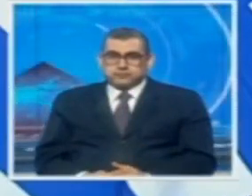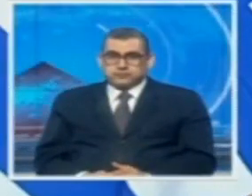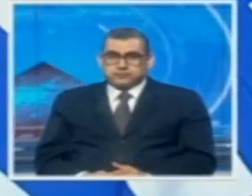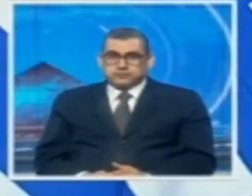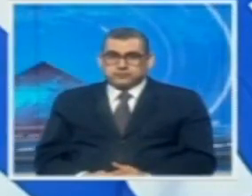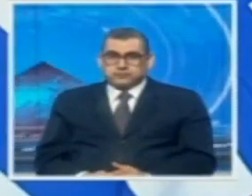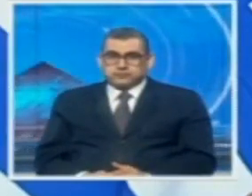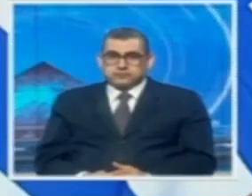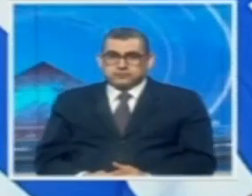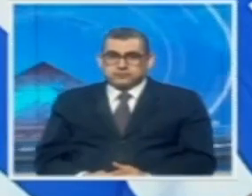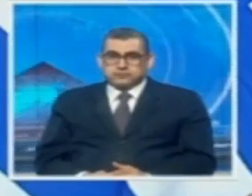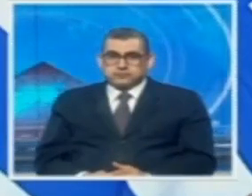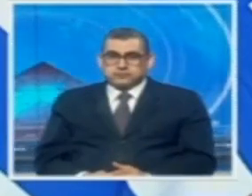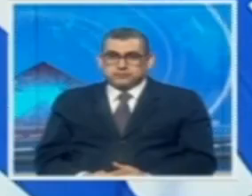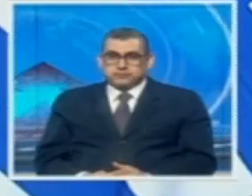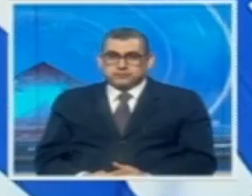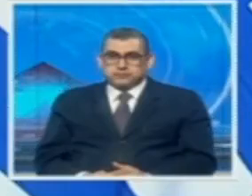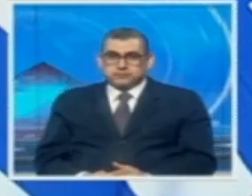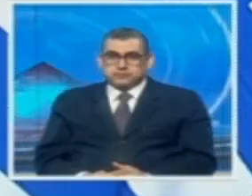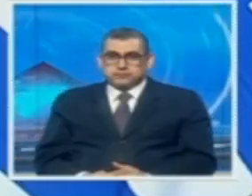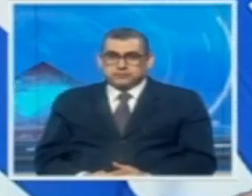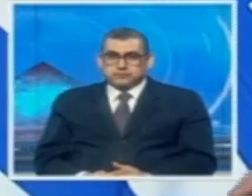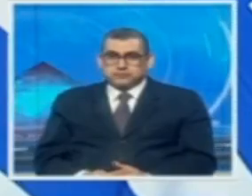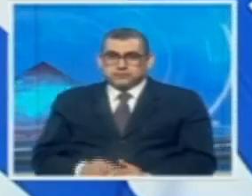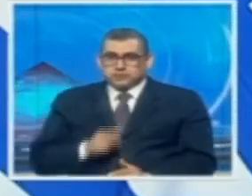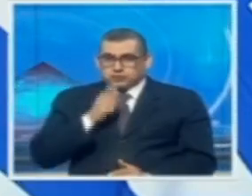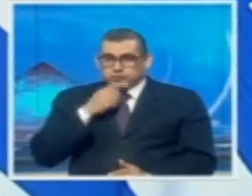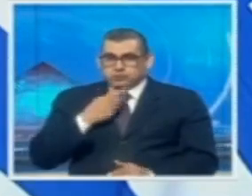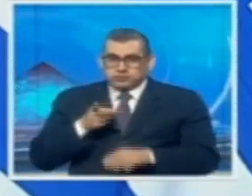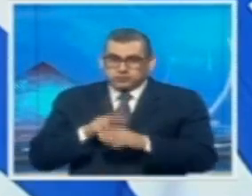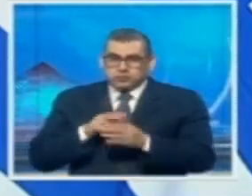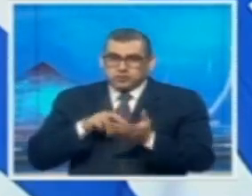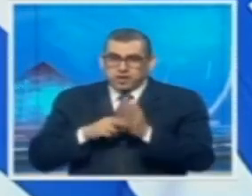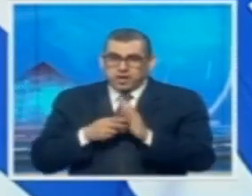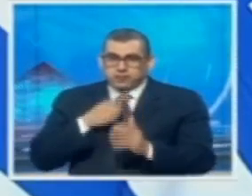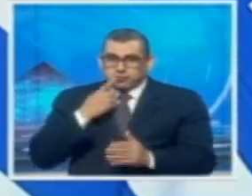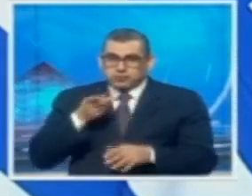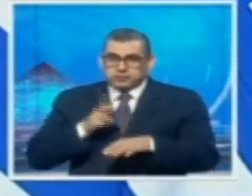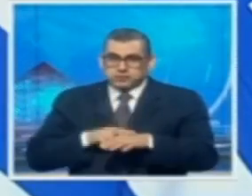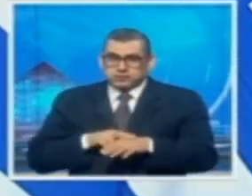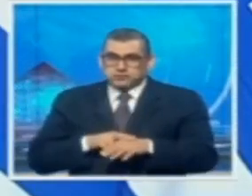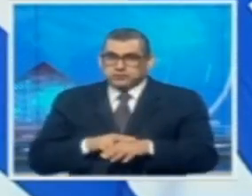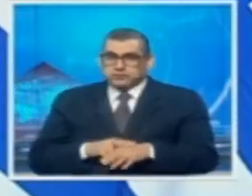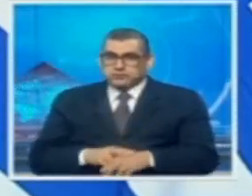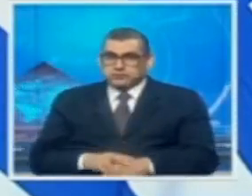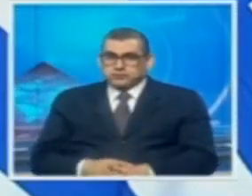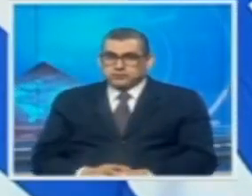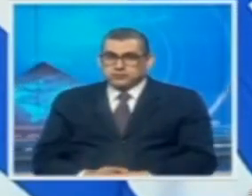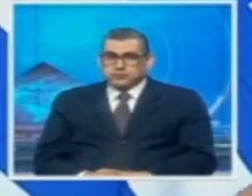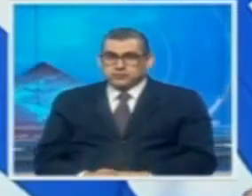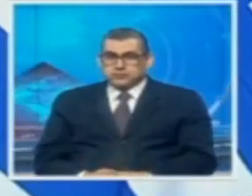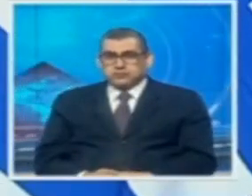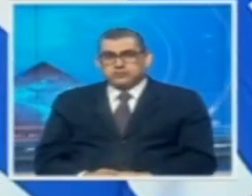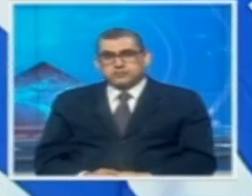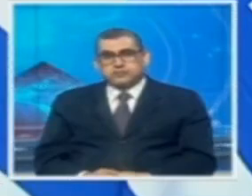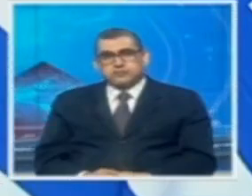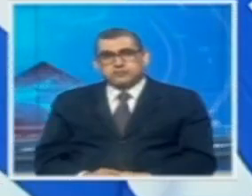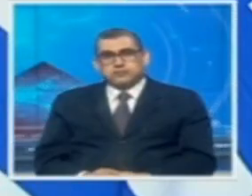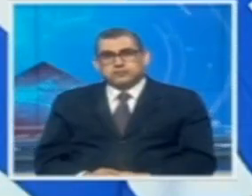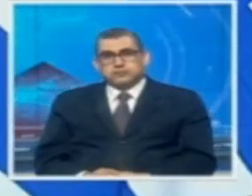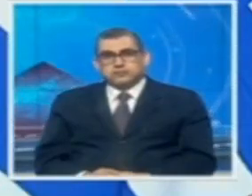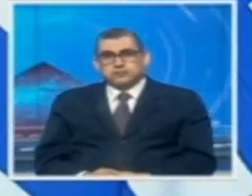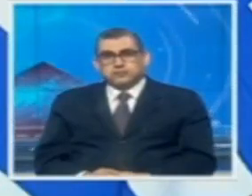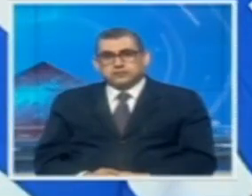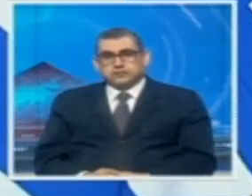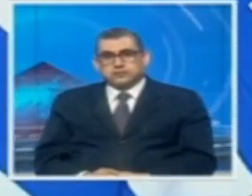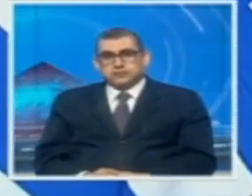I repeat, cannot enter into any international agreement in a manner that harms the stability of foreign